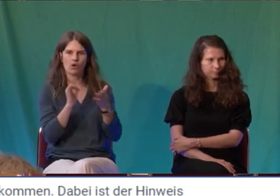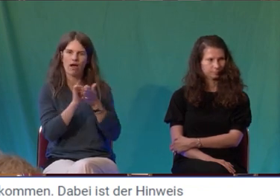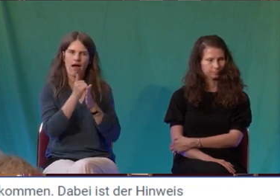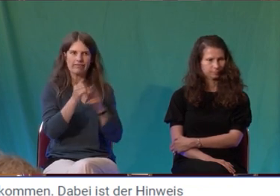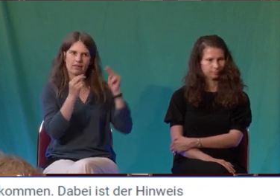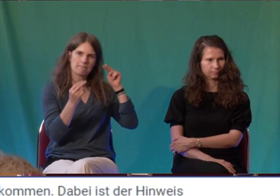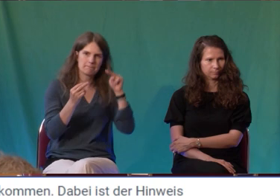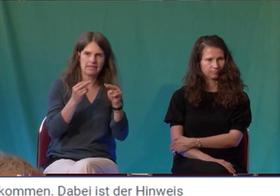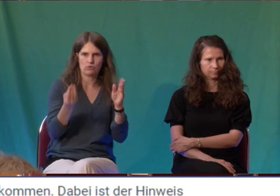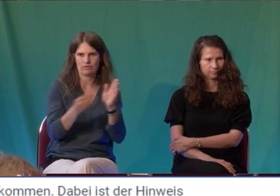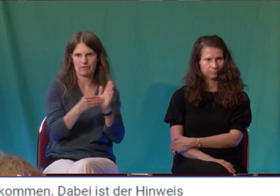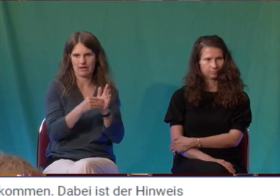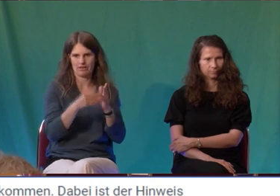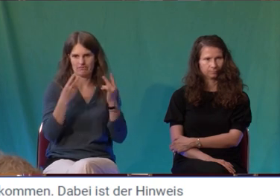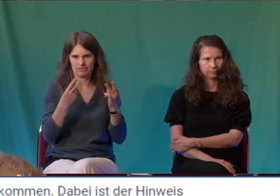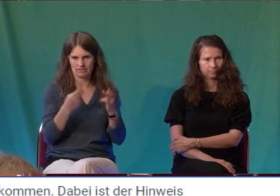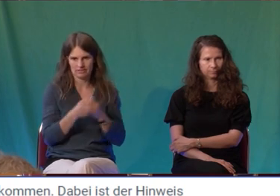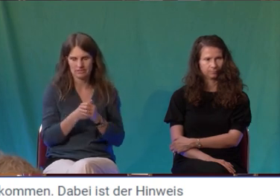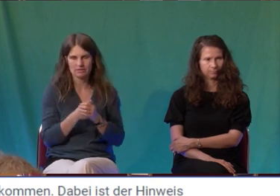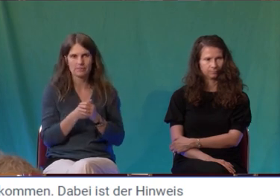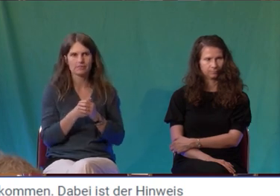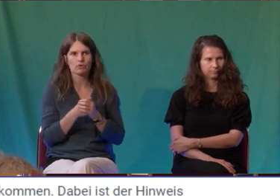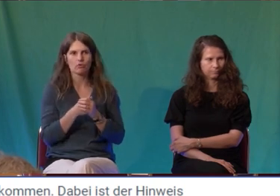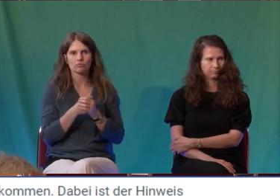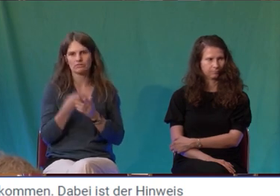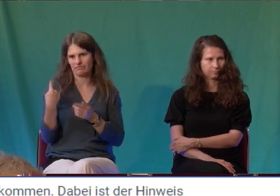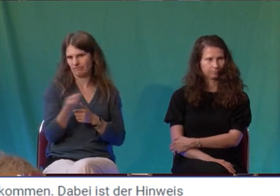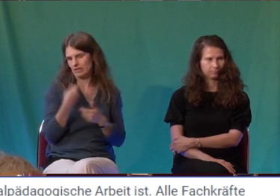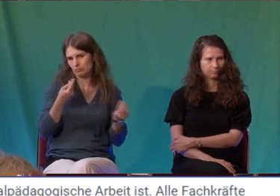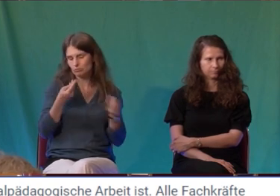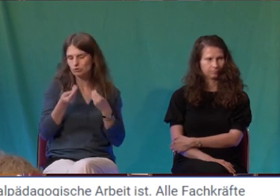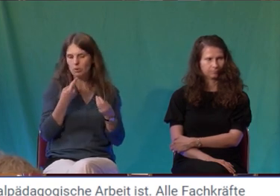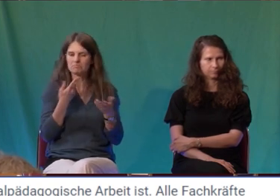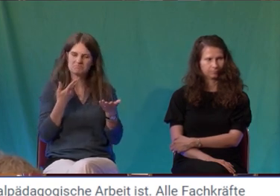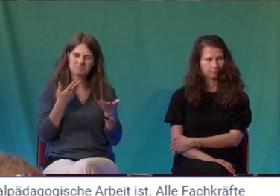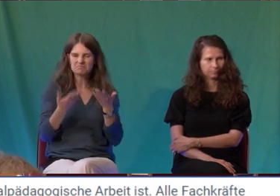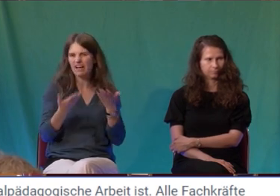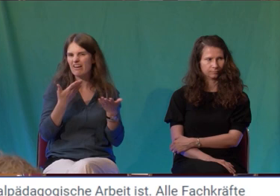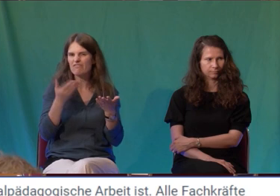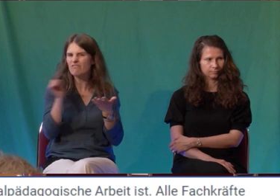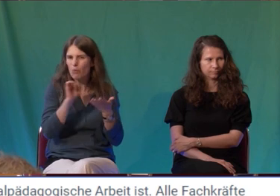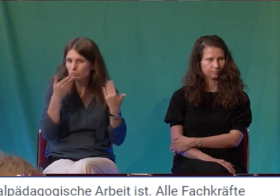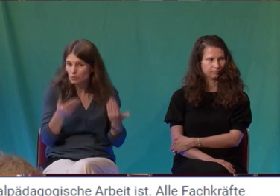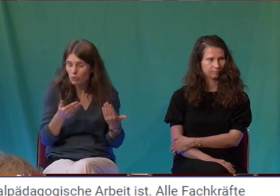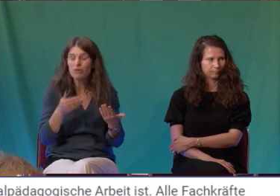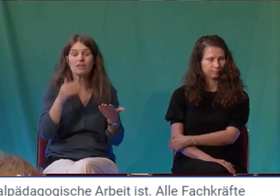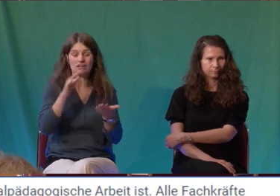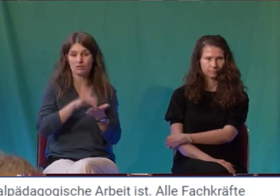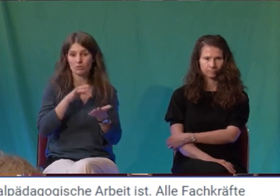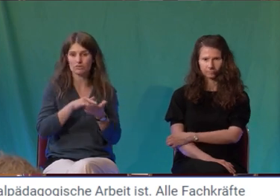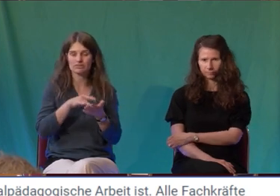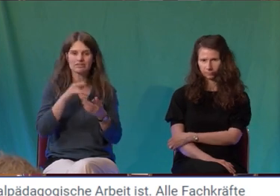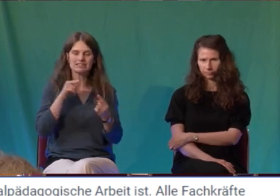und haben auch noch mal zusammengefasst das ist vielleicht auch damit zusammenhängt dass man je nachdem mit welcher